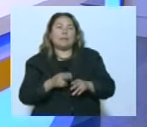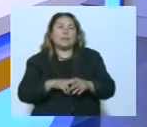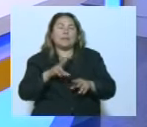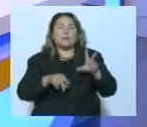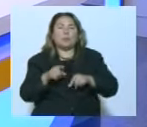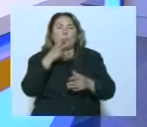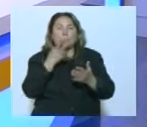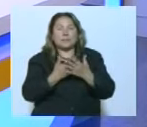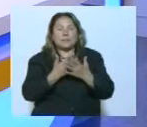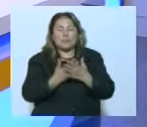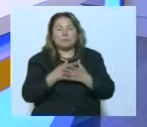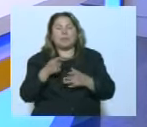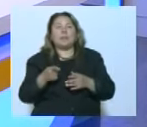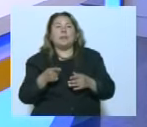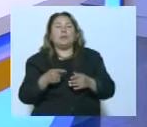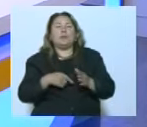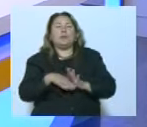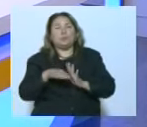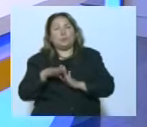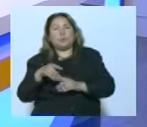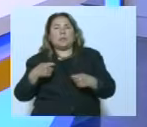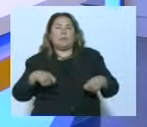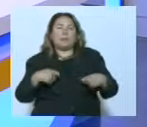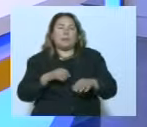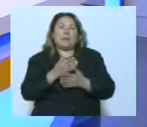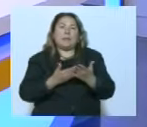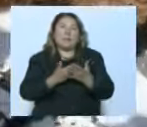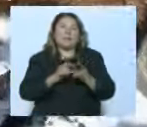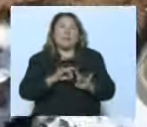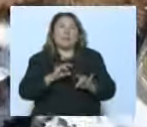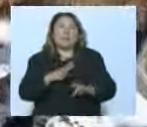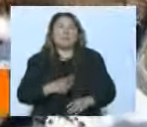көріністерді көрсетіп, асыл тұқымды түліктің күтімі туралы кеңестер айтты.